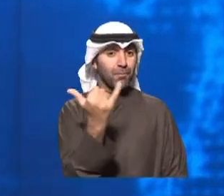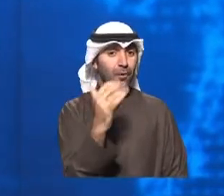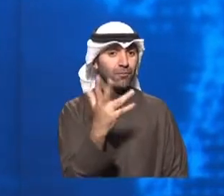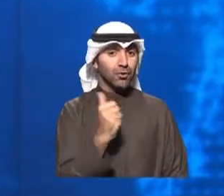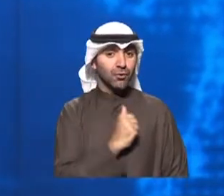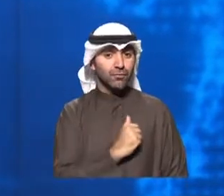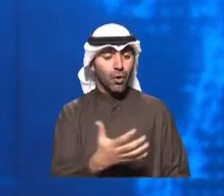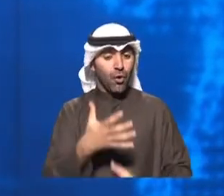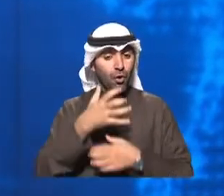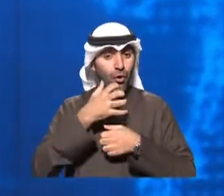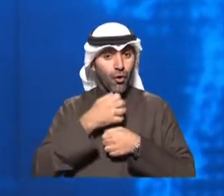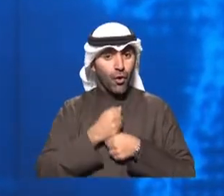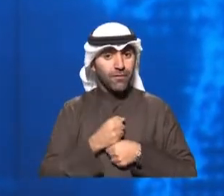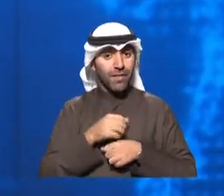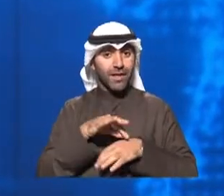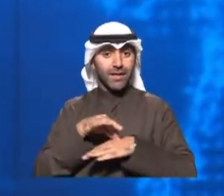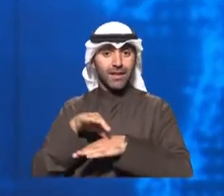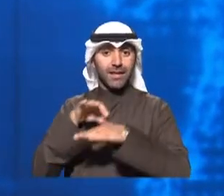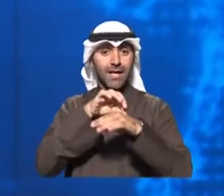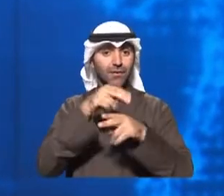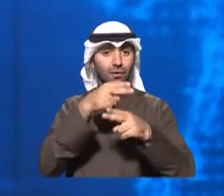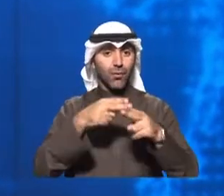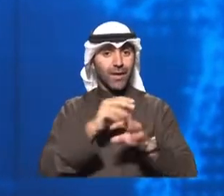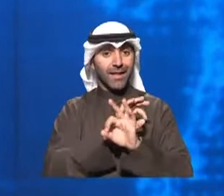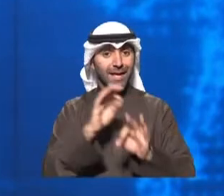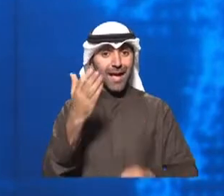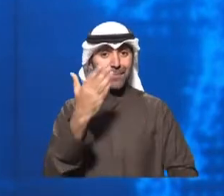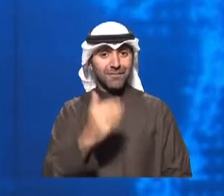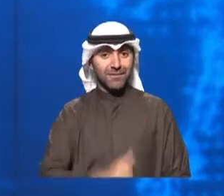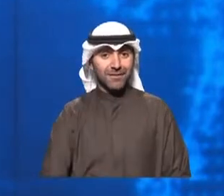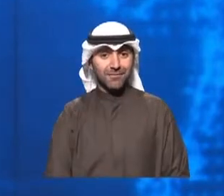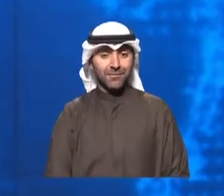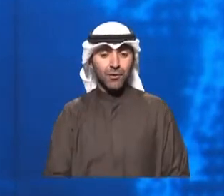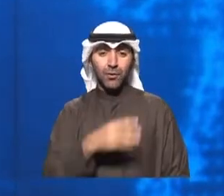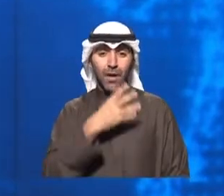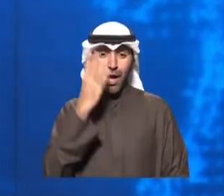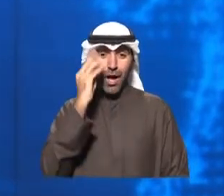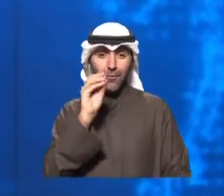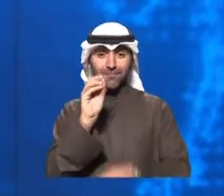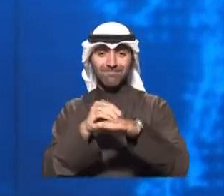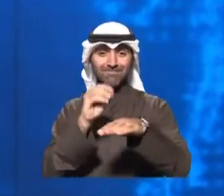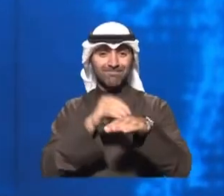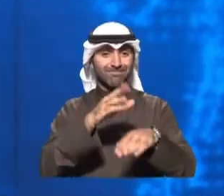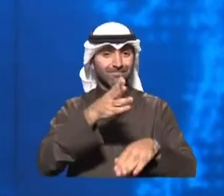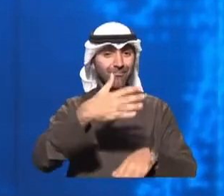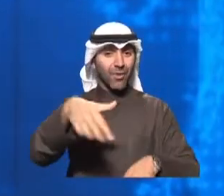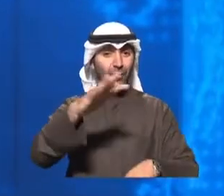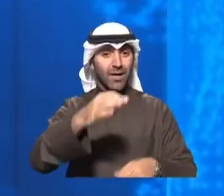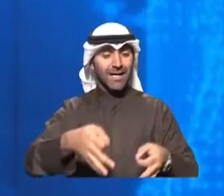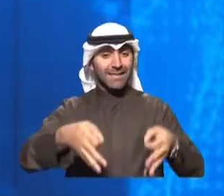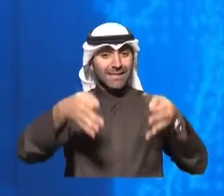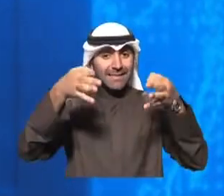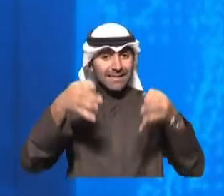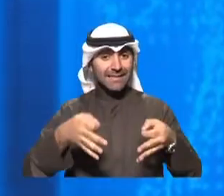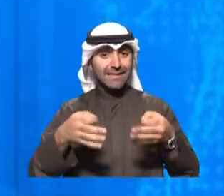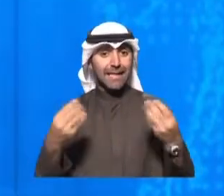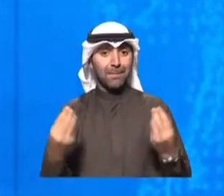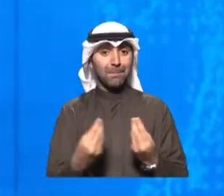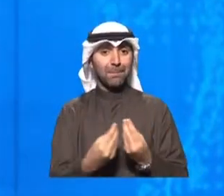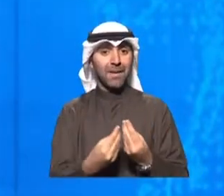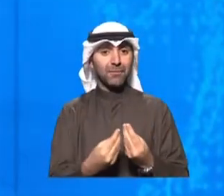تقع في المقام الأول علينا كأفراد، فبالالتزام لا شك سينحسر الوباء، وبالتهاون أيضا